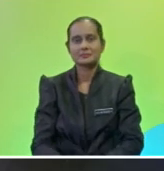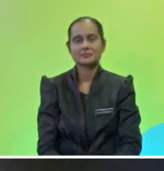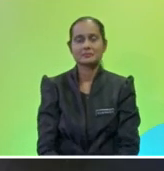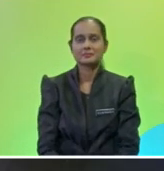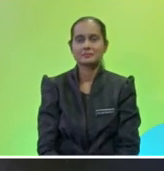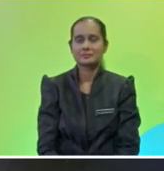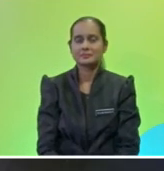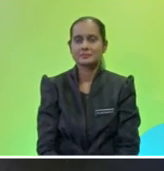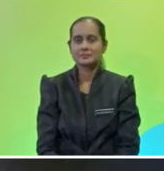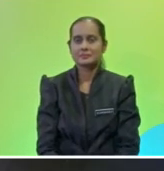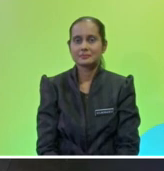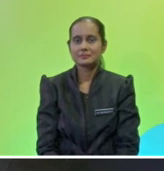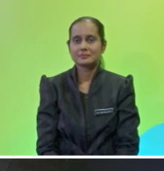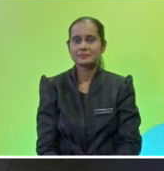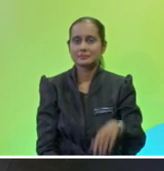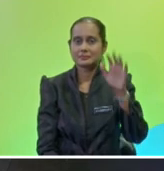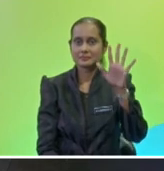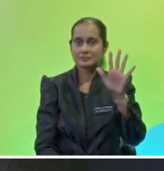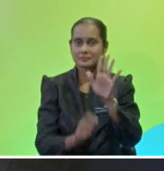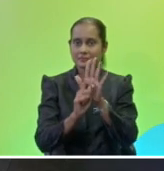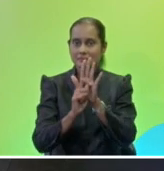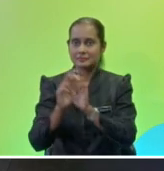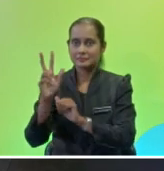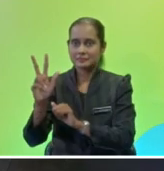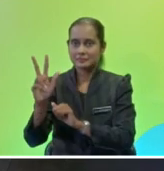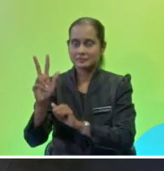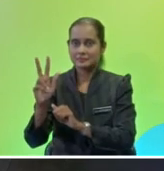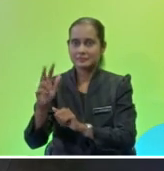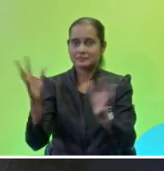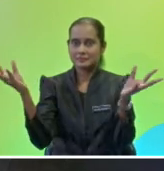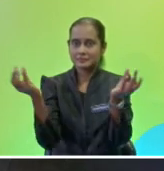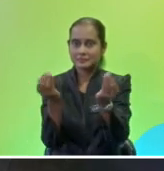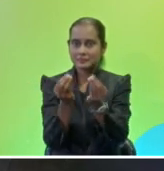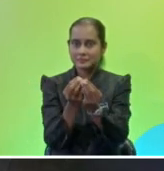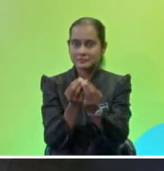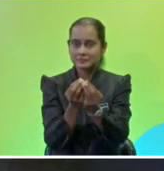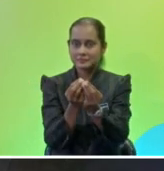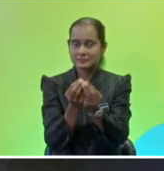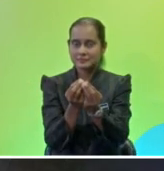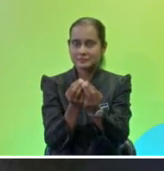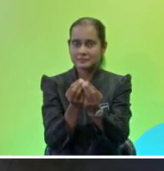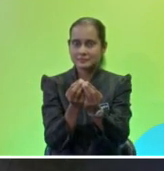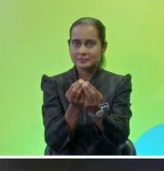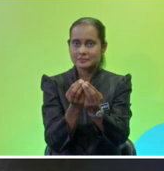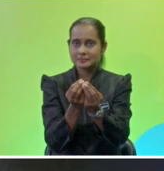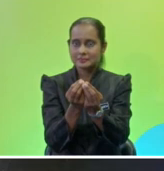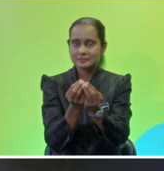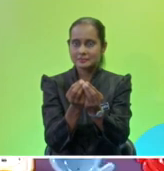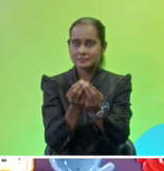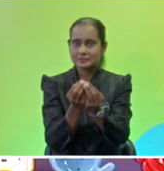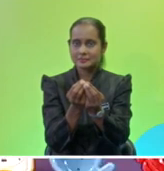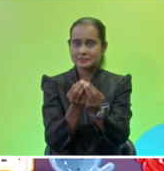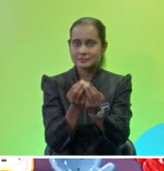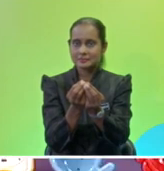jadi 5 + 3 kalau enggak tahu kita tambah ke semua sekali coba Mira tambah kaki semua pemain yang kita tadi ada berapa mainlah